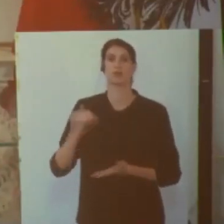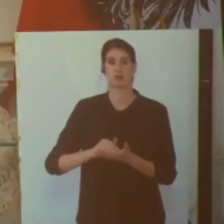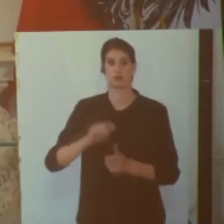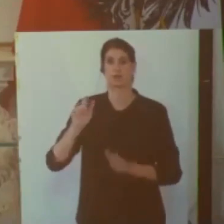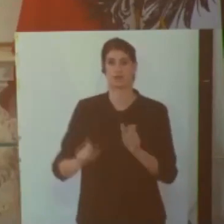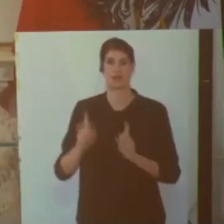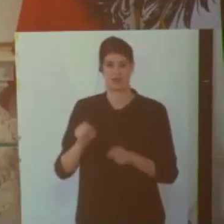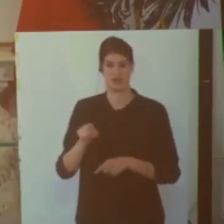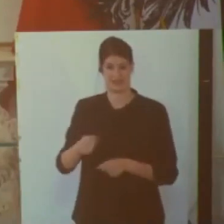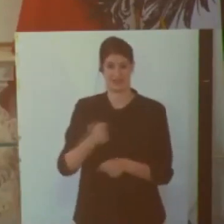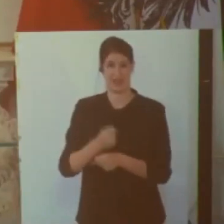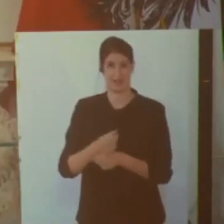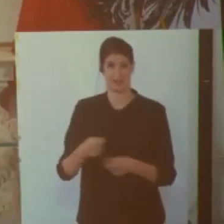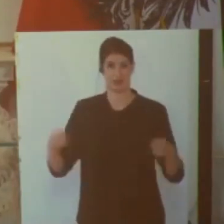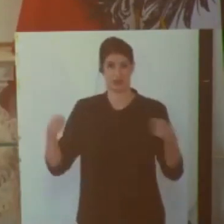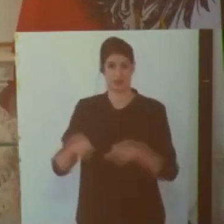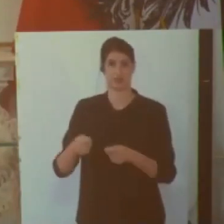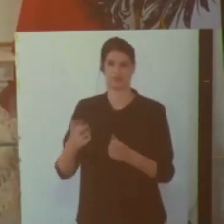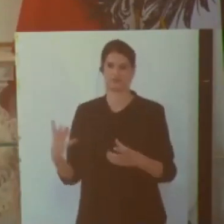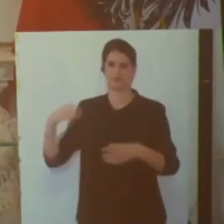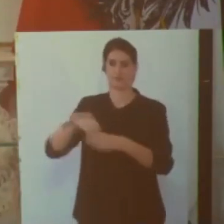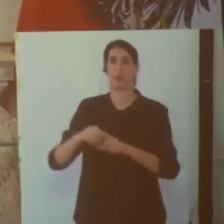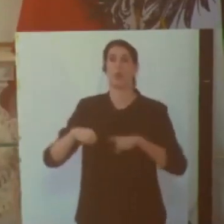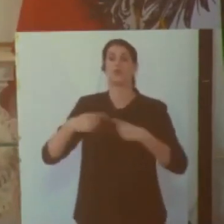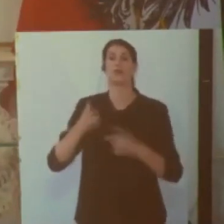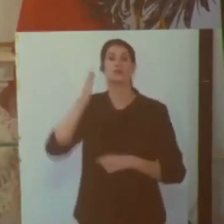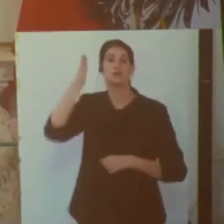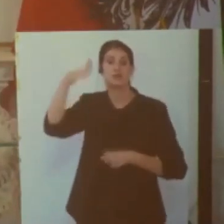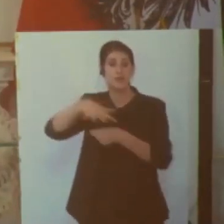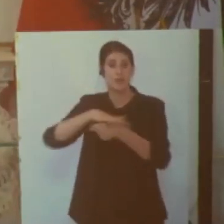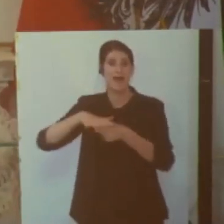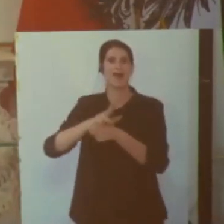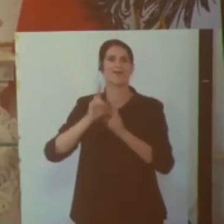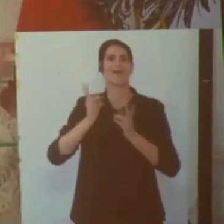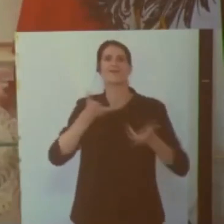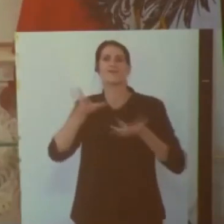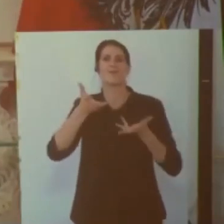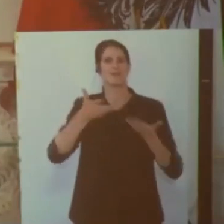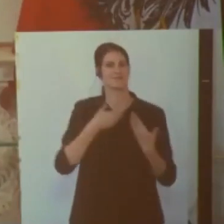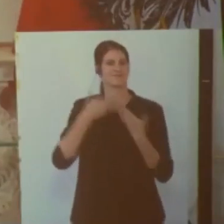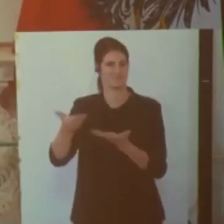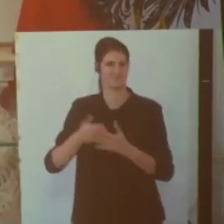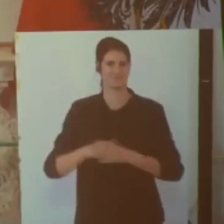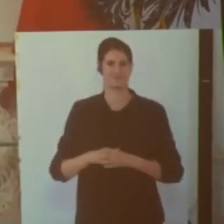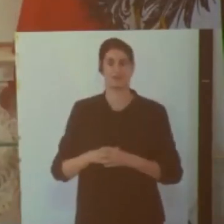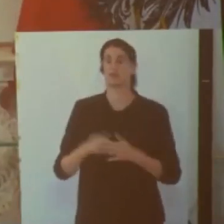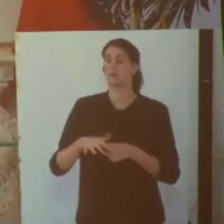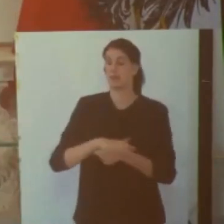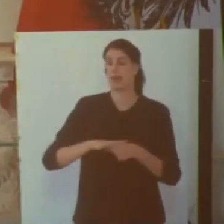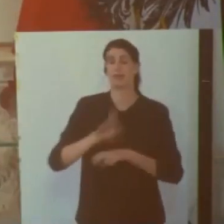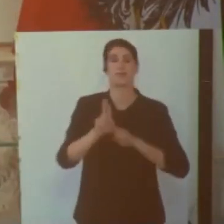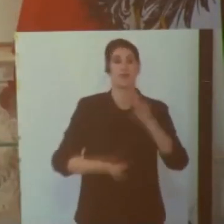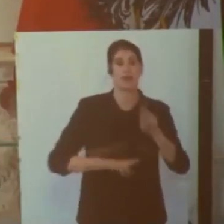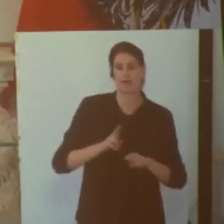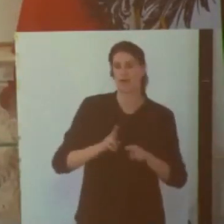in Zukunftsbranchen vermitteln können. Wir wissen, dass im Bereich der Pflege, der Gesundheitsberufe,